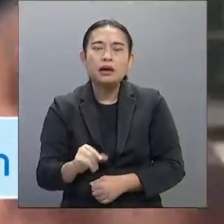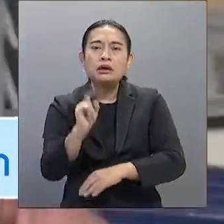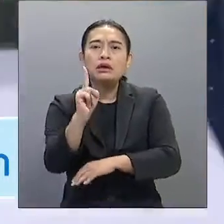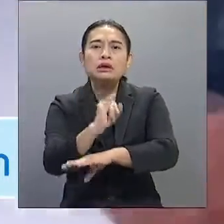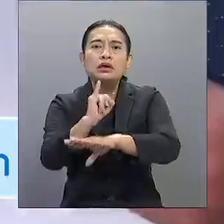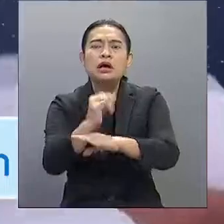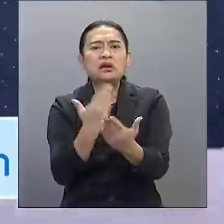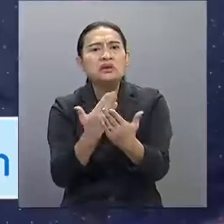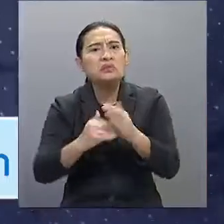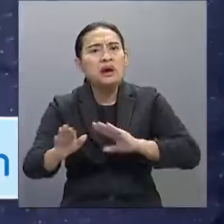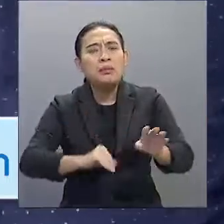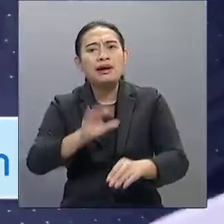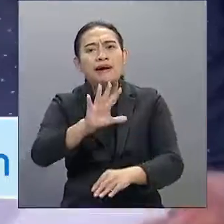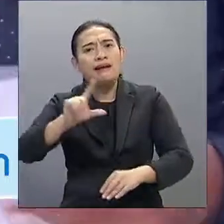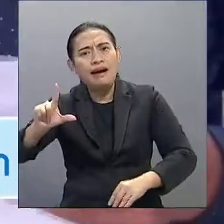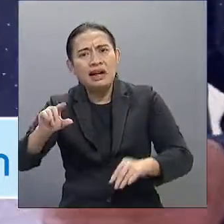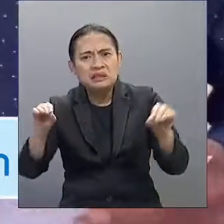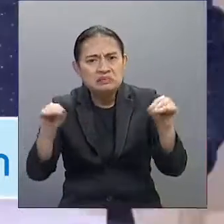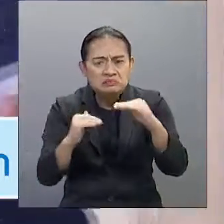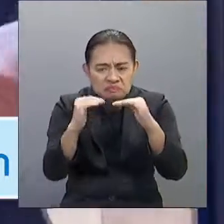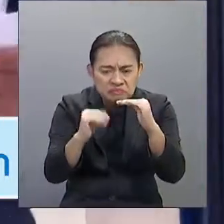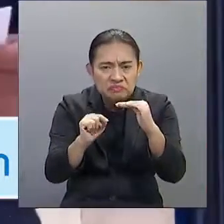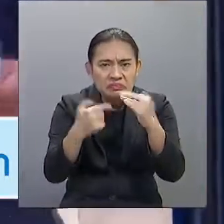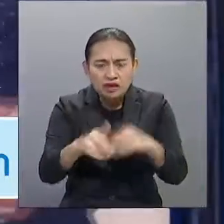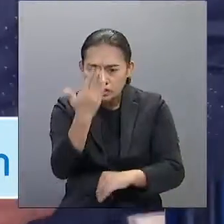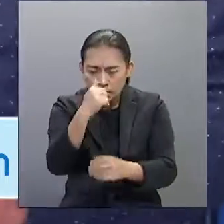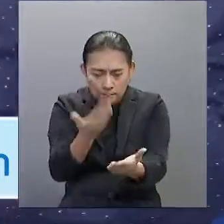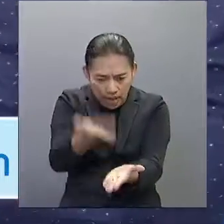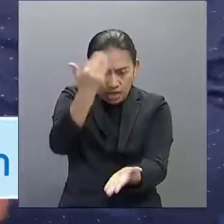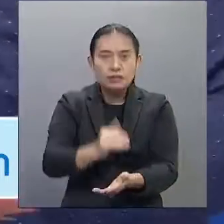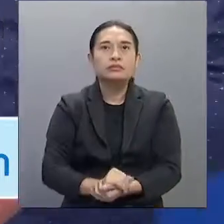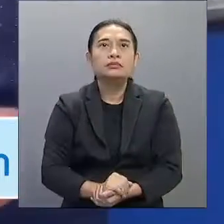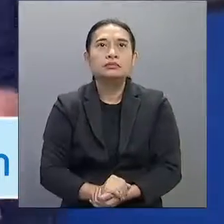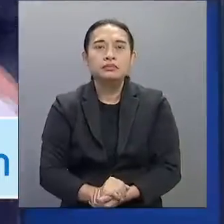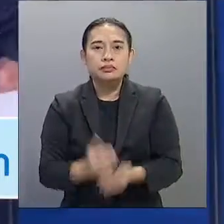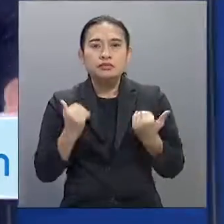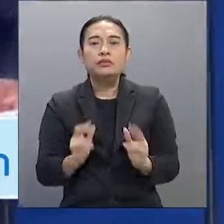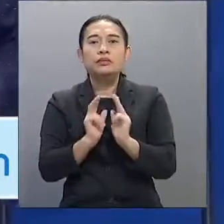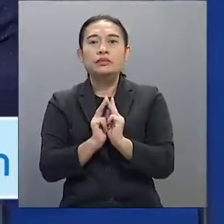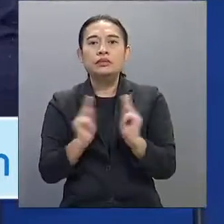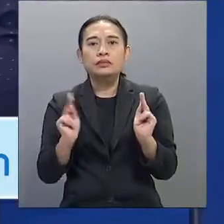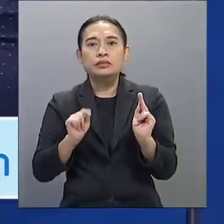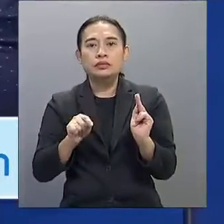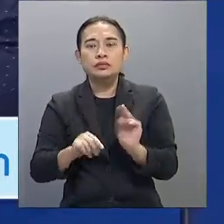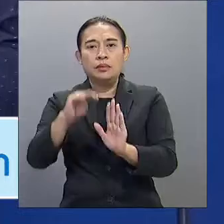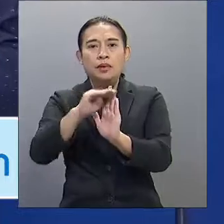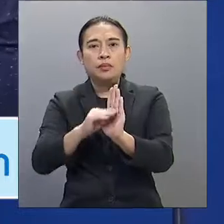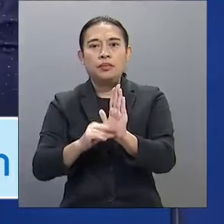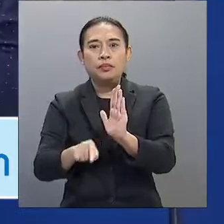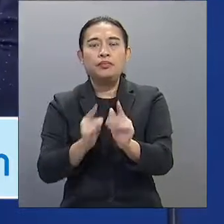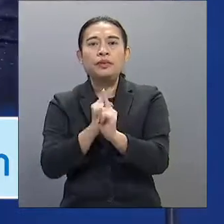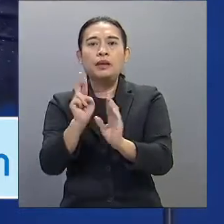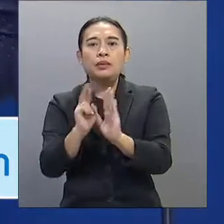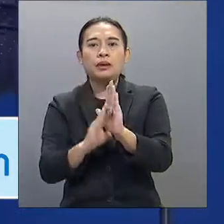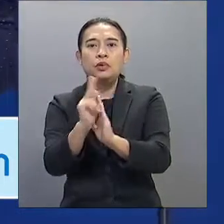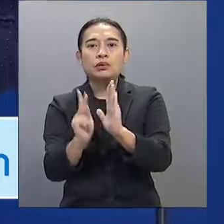ล้านบาททำไมมันแพงขนานั้นแล้วก็ขั้นตอนทางคณะกรมการไม่ไดปฏิบัิตามระเบียบกฎ